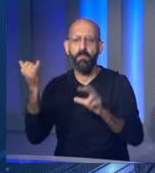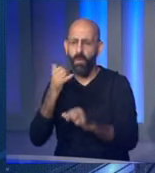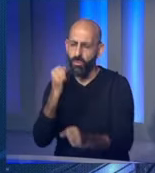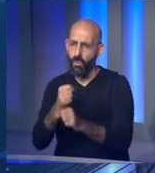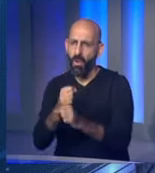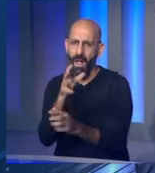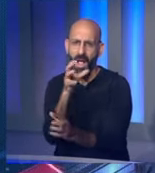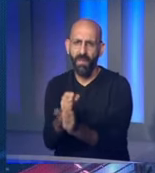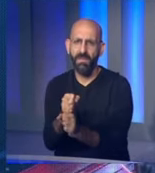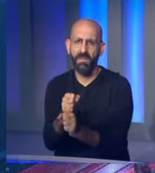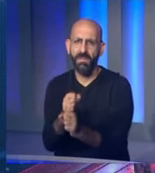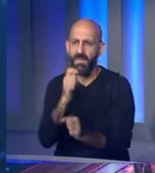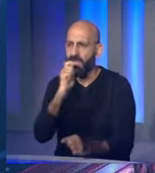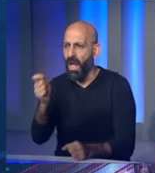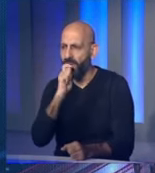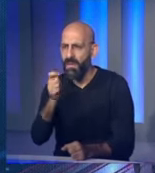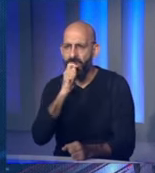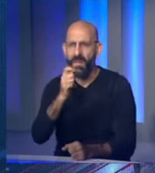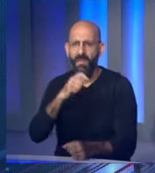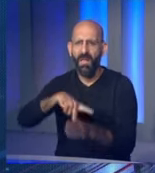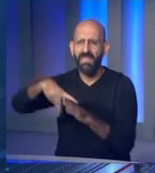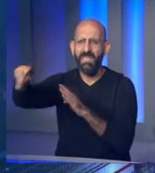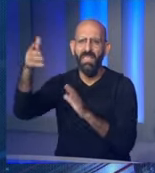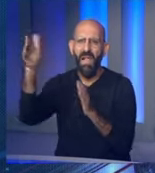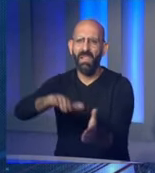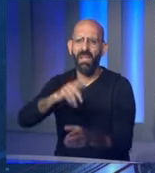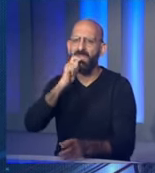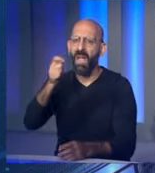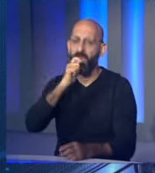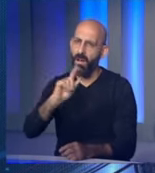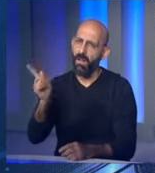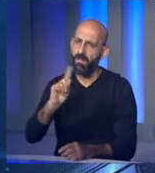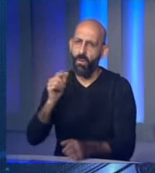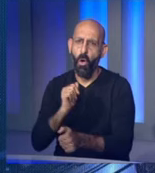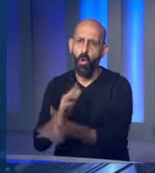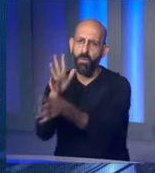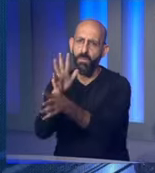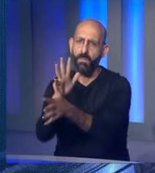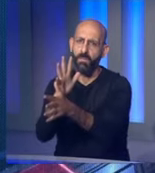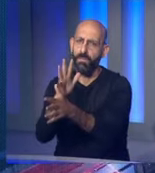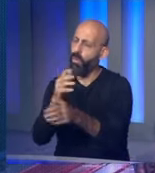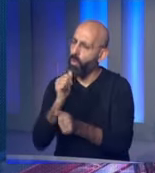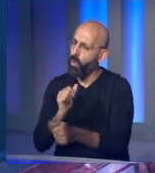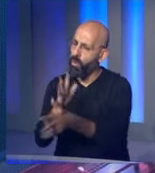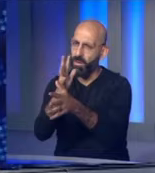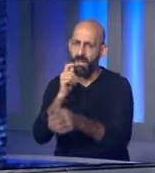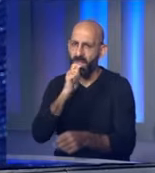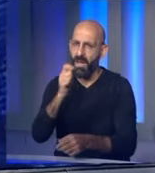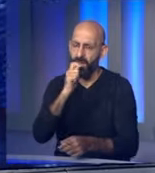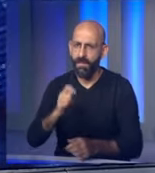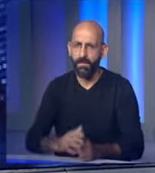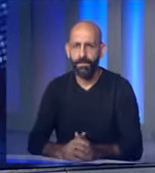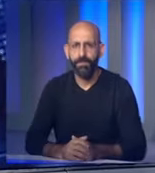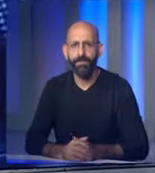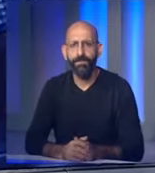الوزير المكاري على الدور الذي تقوم به وزاره الاعلام من اجل حمايه الصحفيين وتوفير كل السبل للقيام بعملهم بشكل